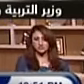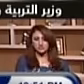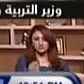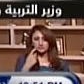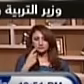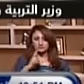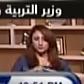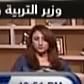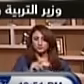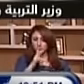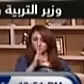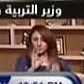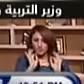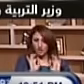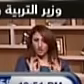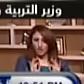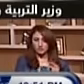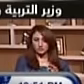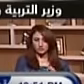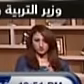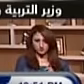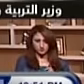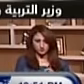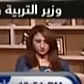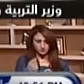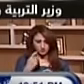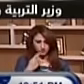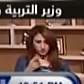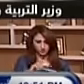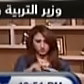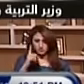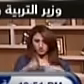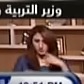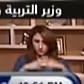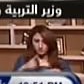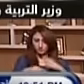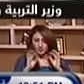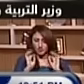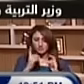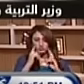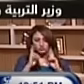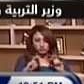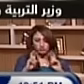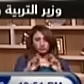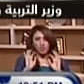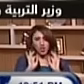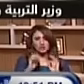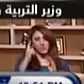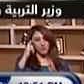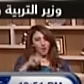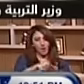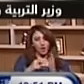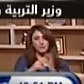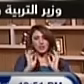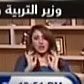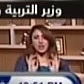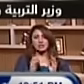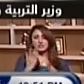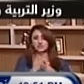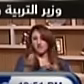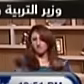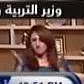على 3 سمستر مثلا او خلافه. وتصور ده كله تحت الدراسه، بندرسه على الورق الاول وبعدين نجربه بعض